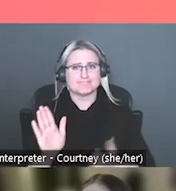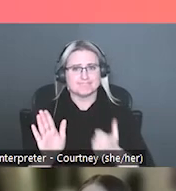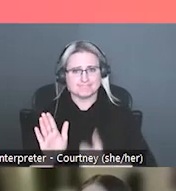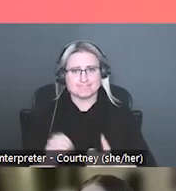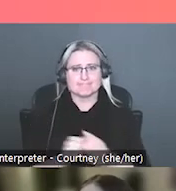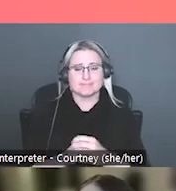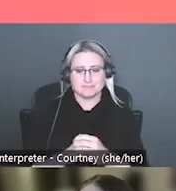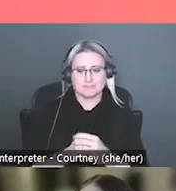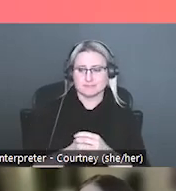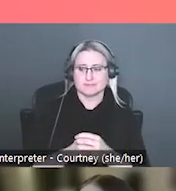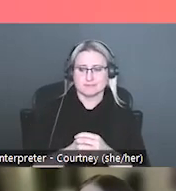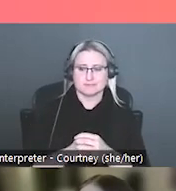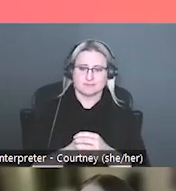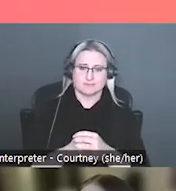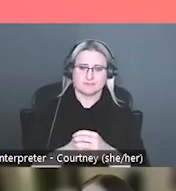Alors, désolé.